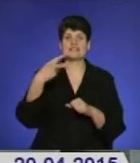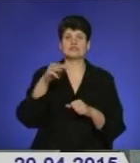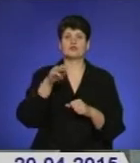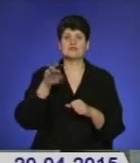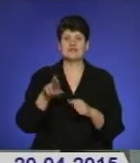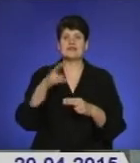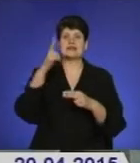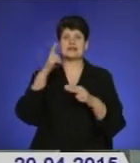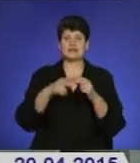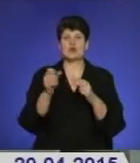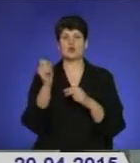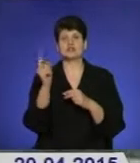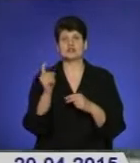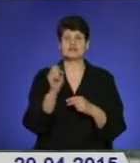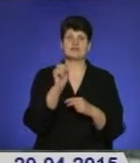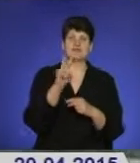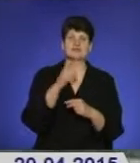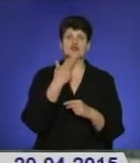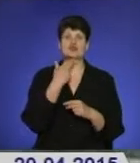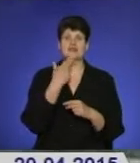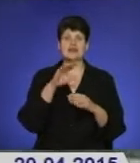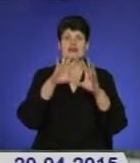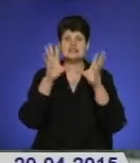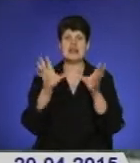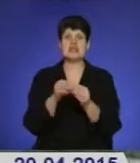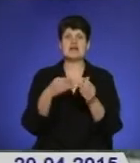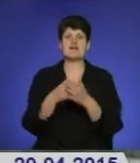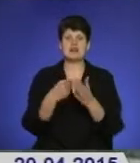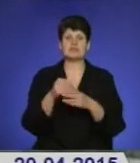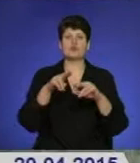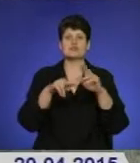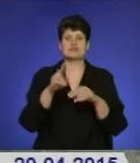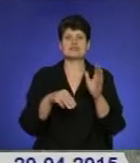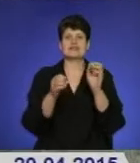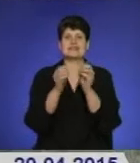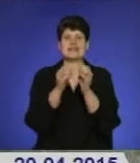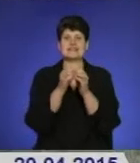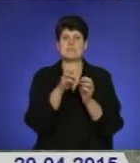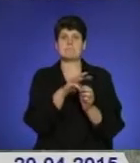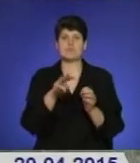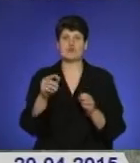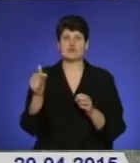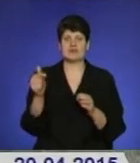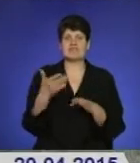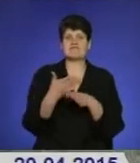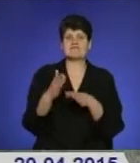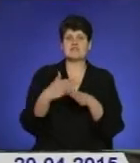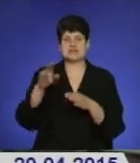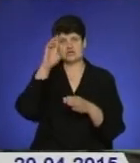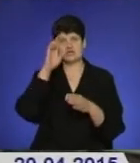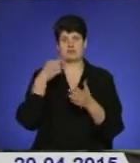завершити 11-12 червня. Загальна вартість будівництва сягає 10 мільйонів гривень, які виділили з державного